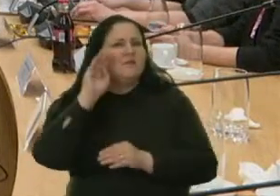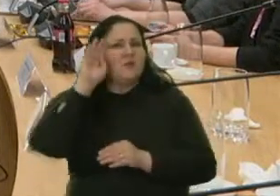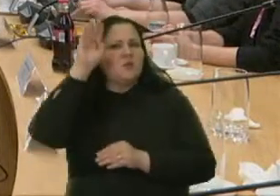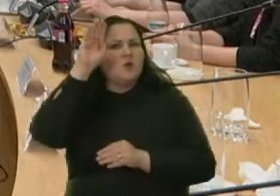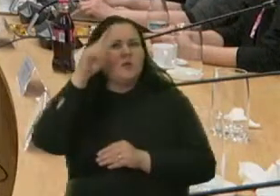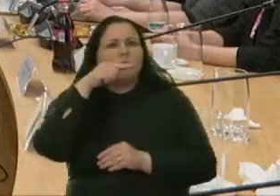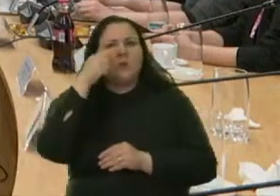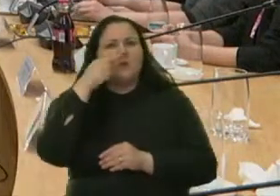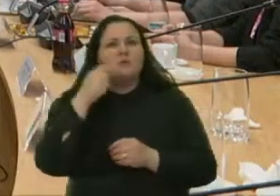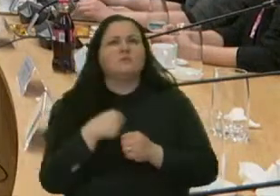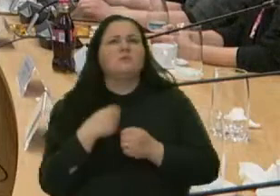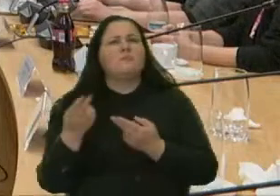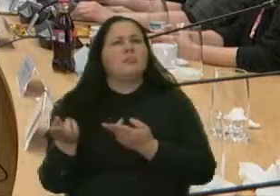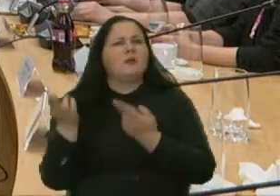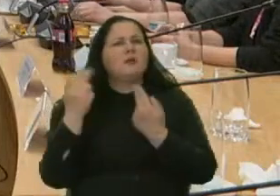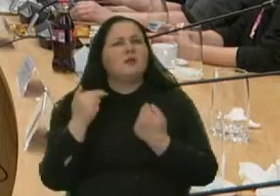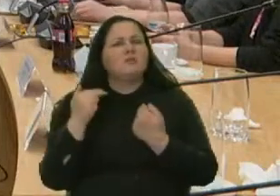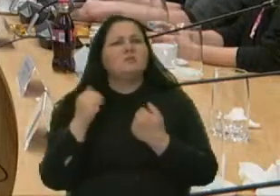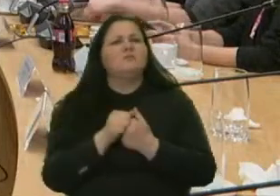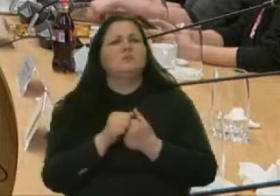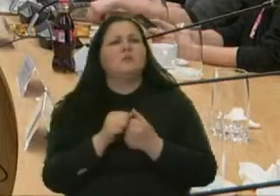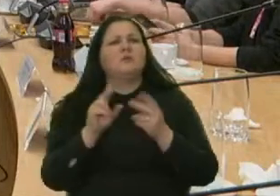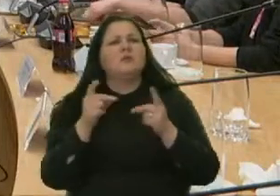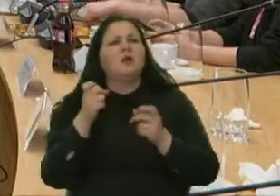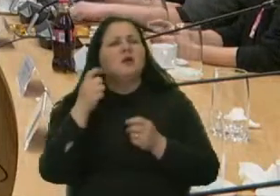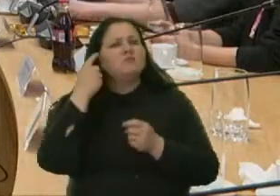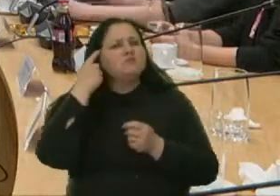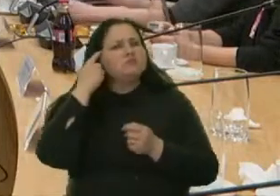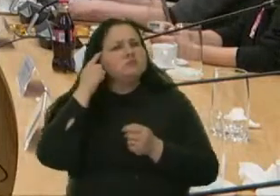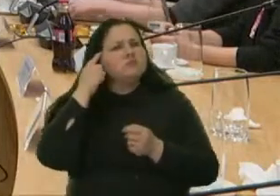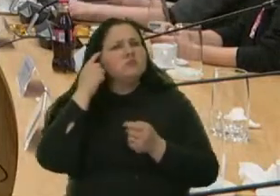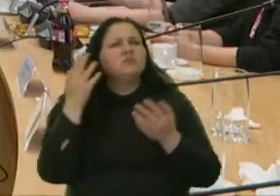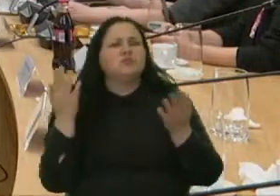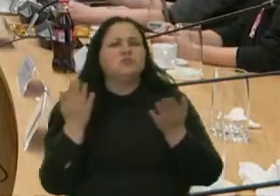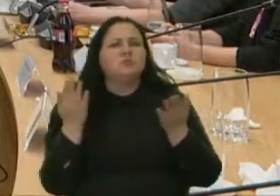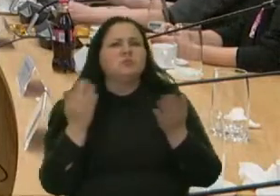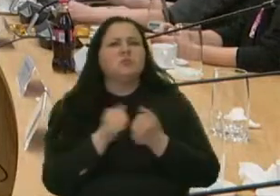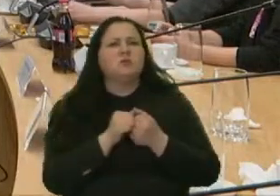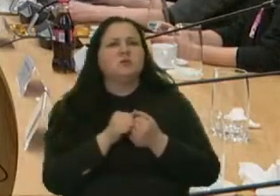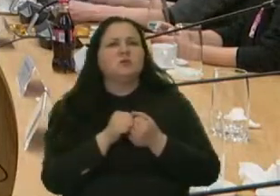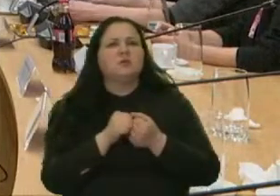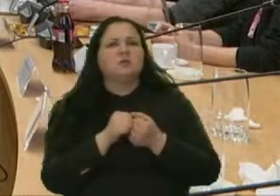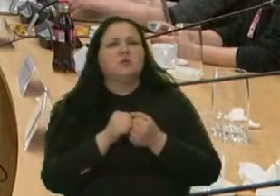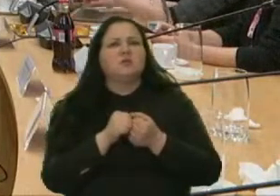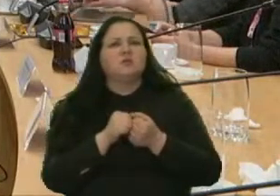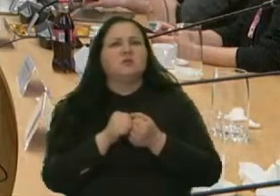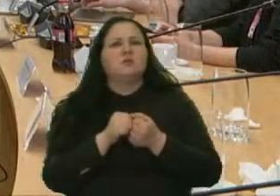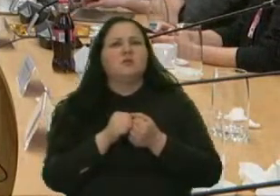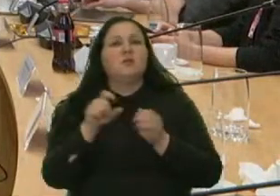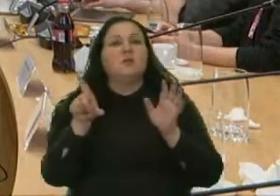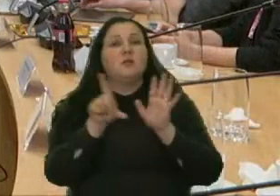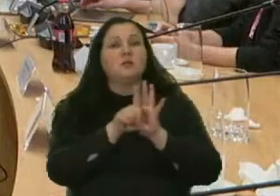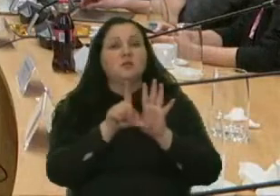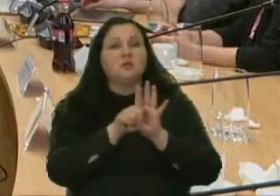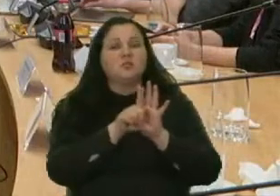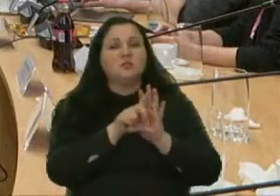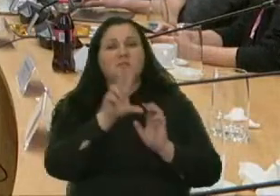orașului revenind la gândul că legea